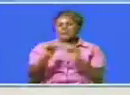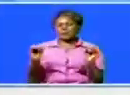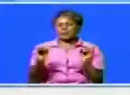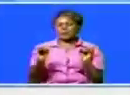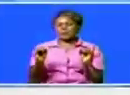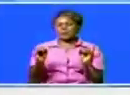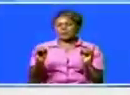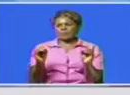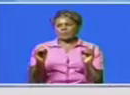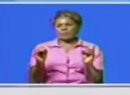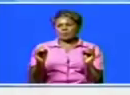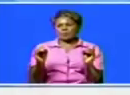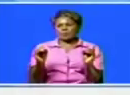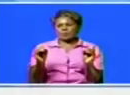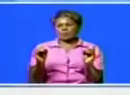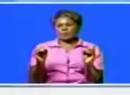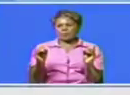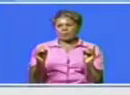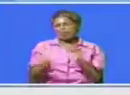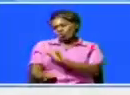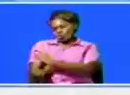yoyote. Tukifanya ufisadi,